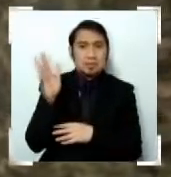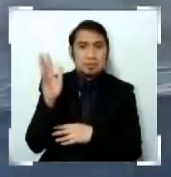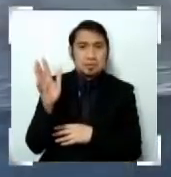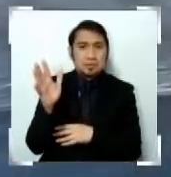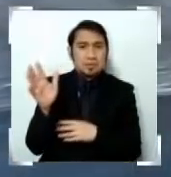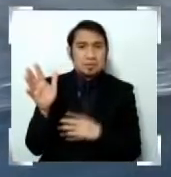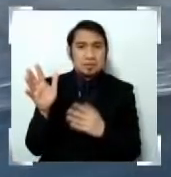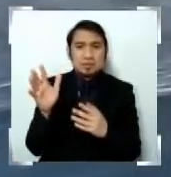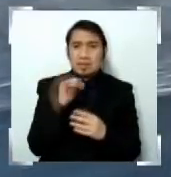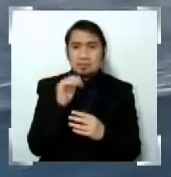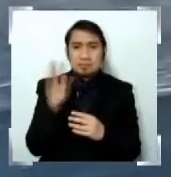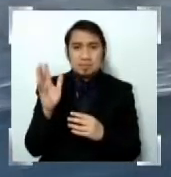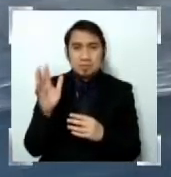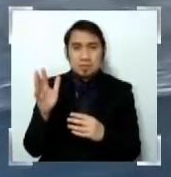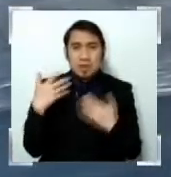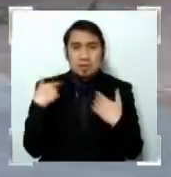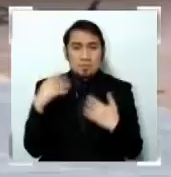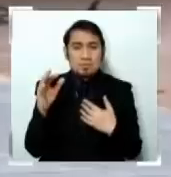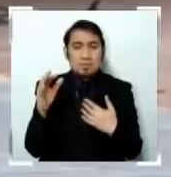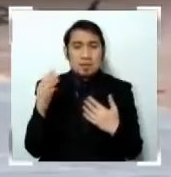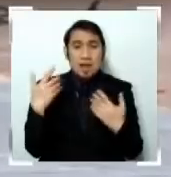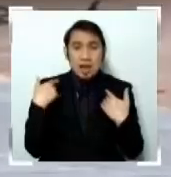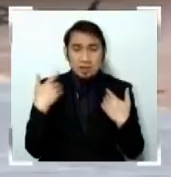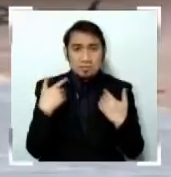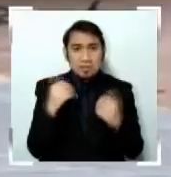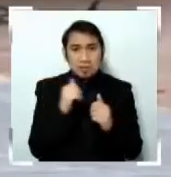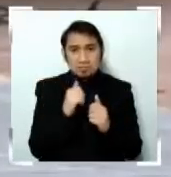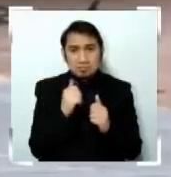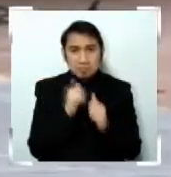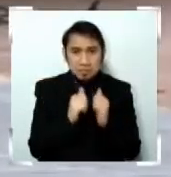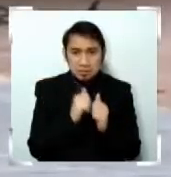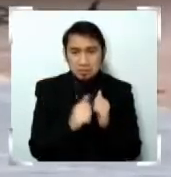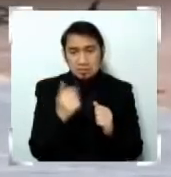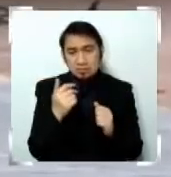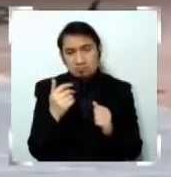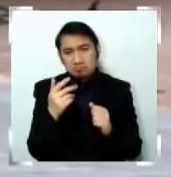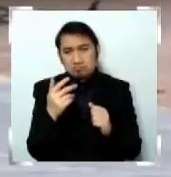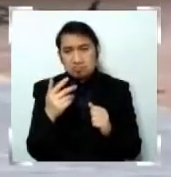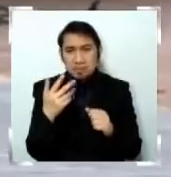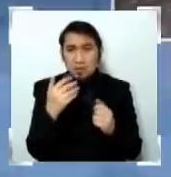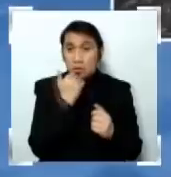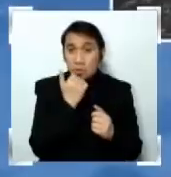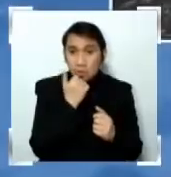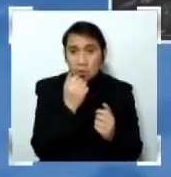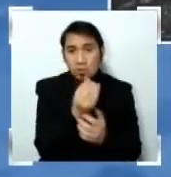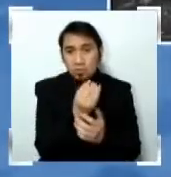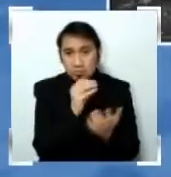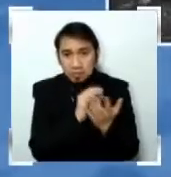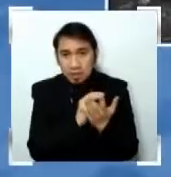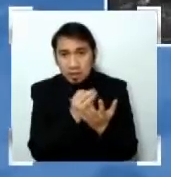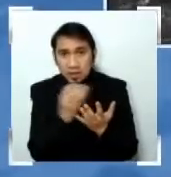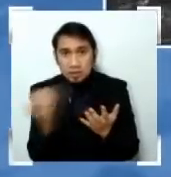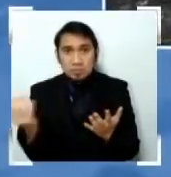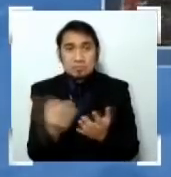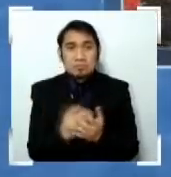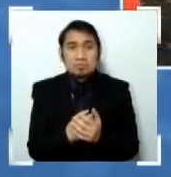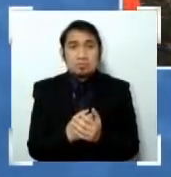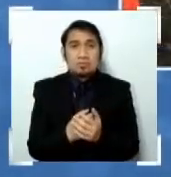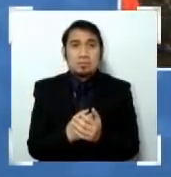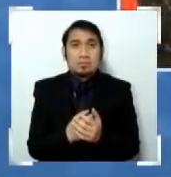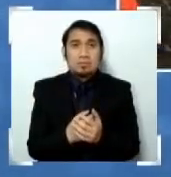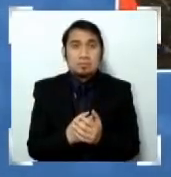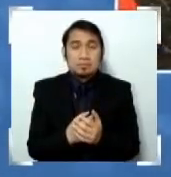nila. Nagkaroon daw ng double count. 3 civilian din ang namatay sa plane crash. Yung ating basihan kung paano